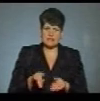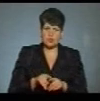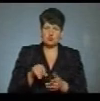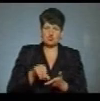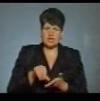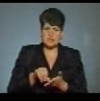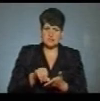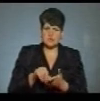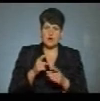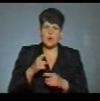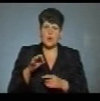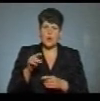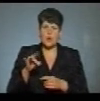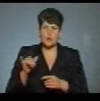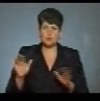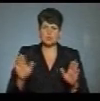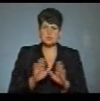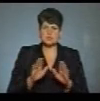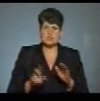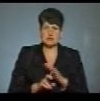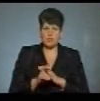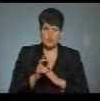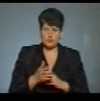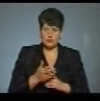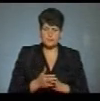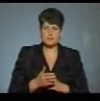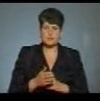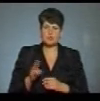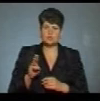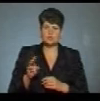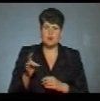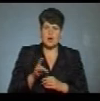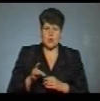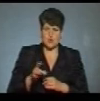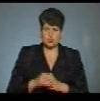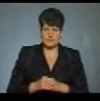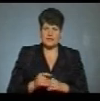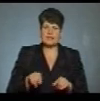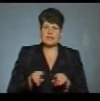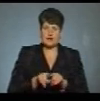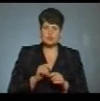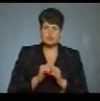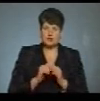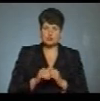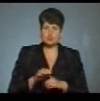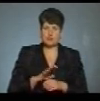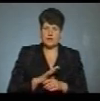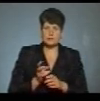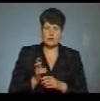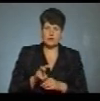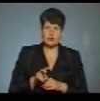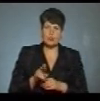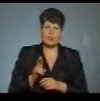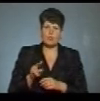учасниками хору церковного, одної з церков Шумського району, які також часто бувають відвідувачами